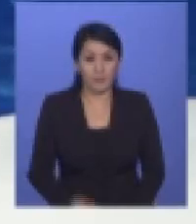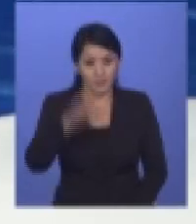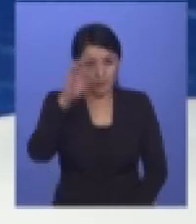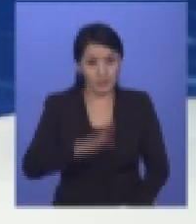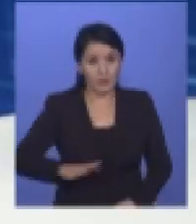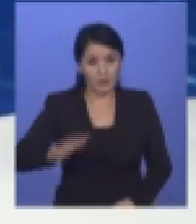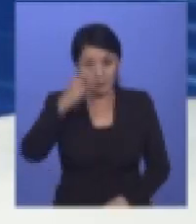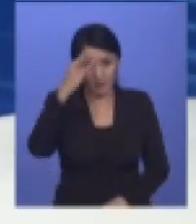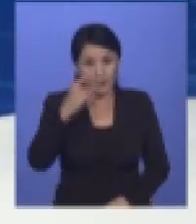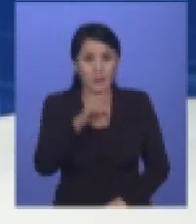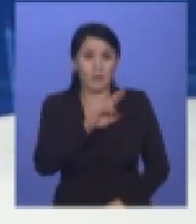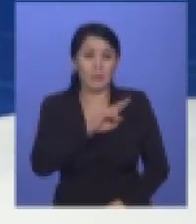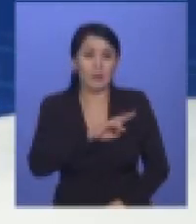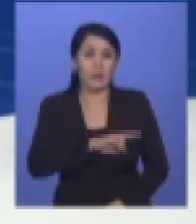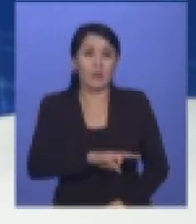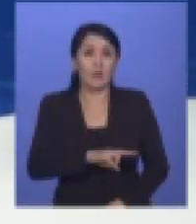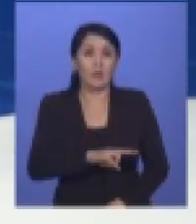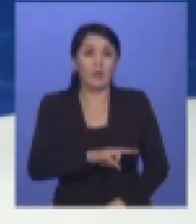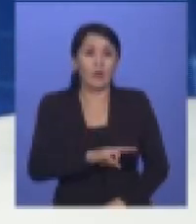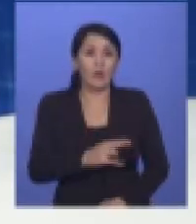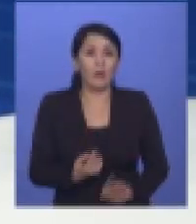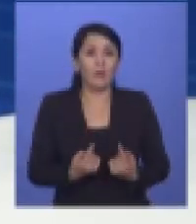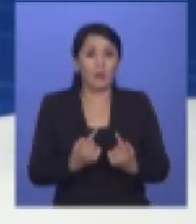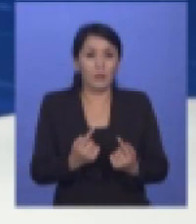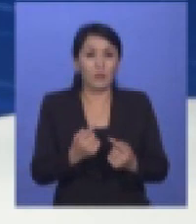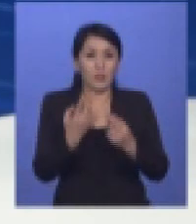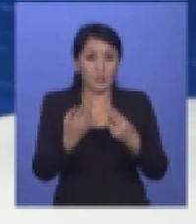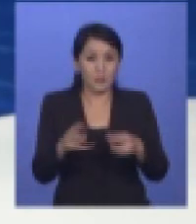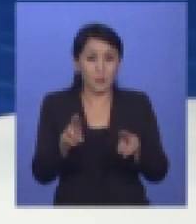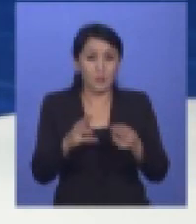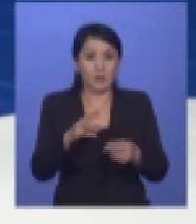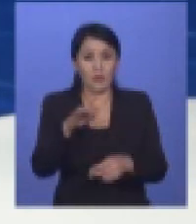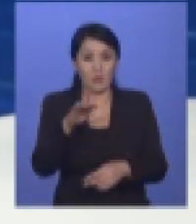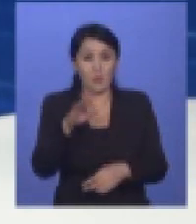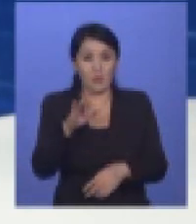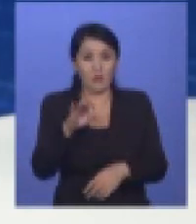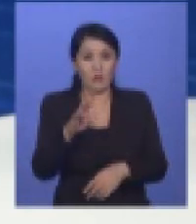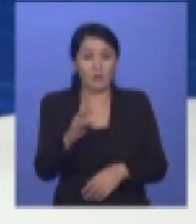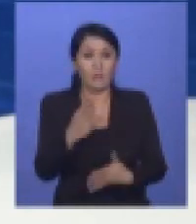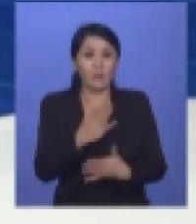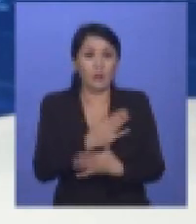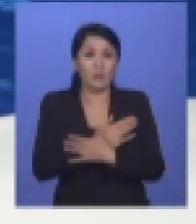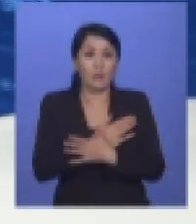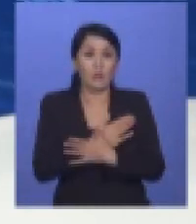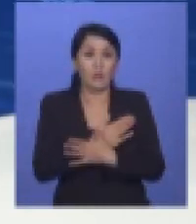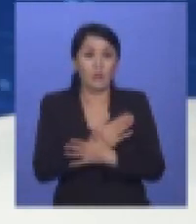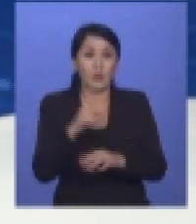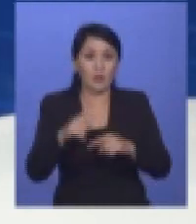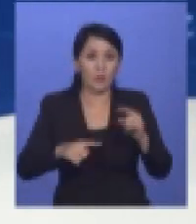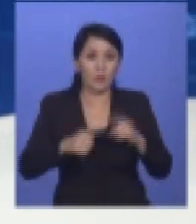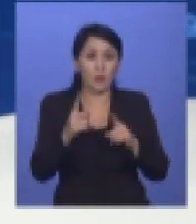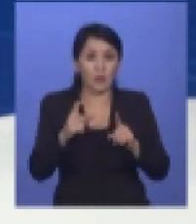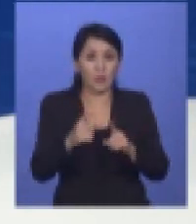Мемлекет басшысы Қазақстан Республикасының еңбек сіңірген қайраткері, көрнекті музыка танушы профессор Наум Шафердің қайтыс болуына